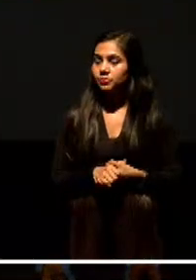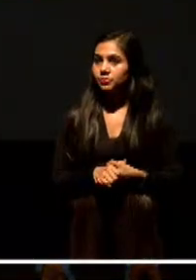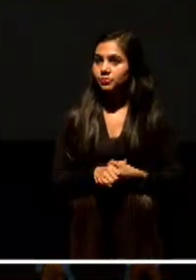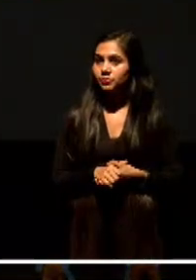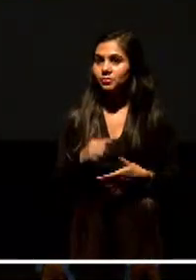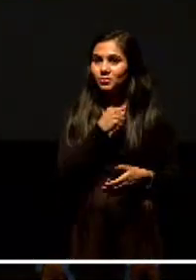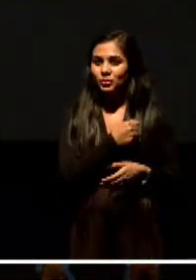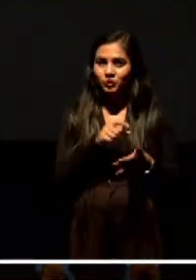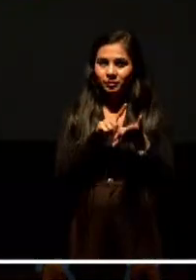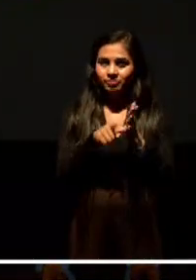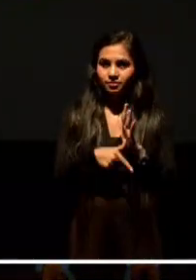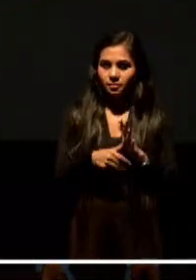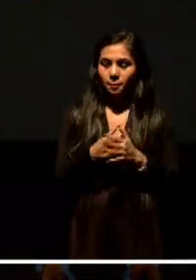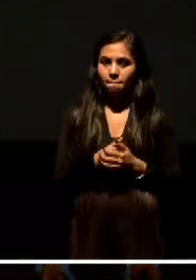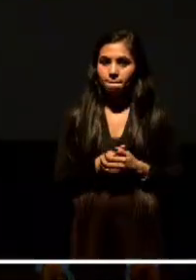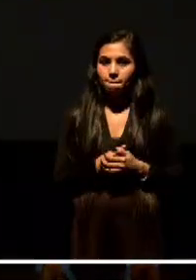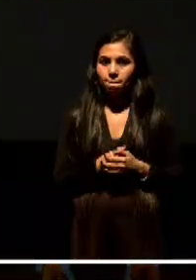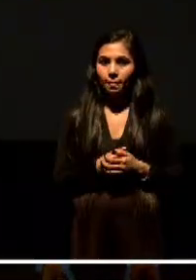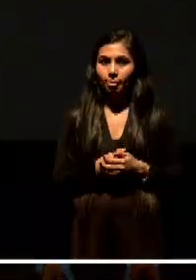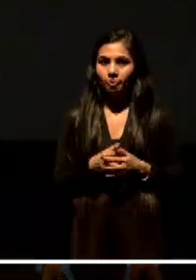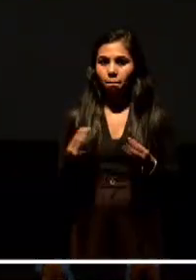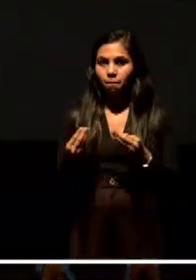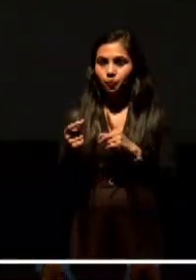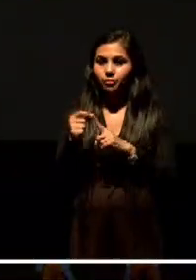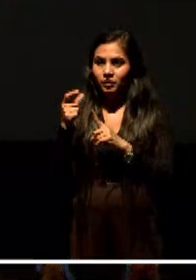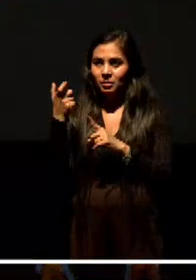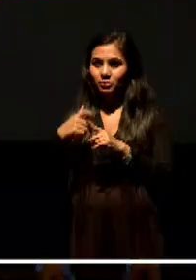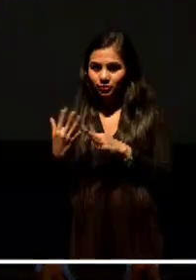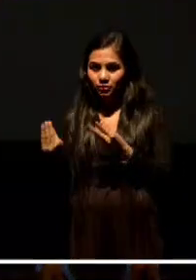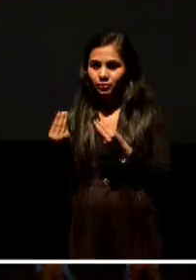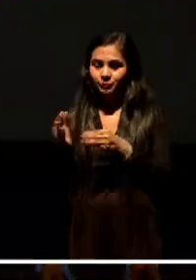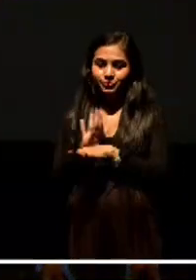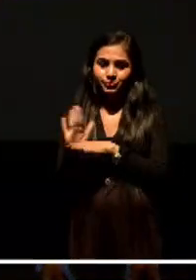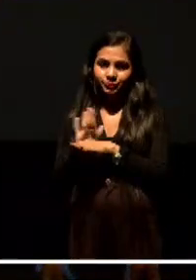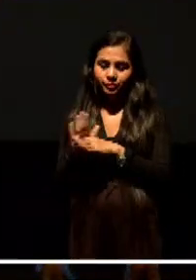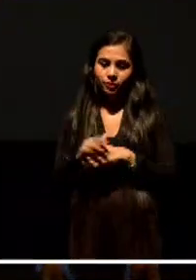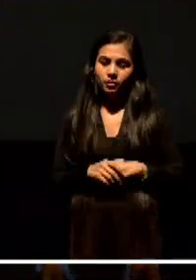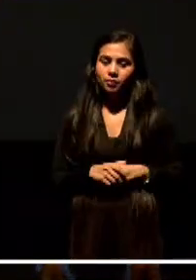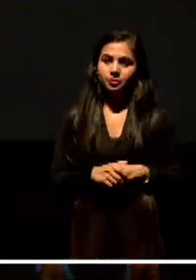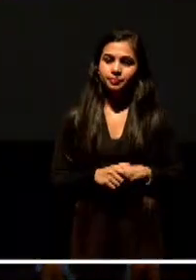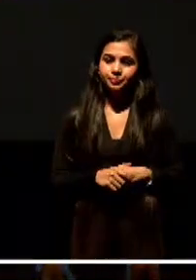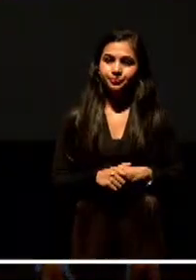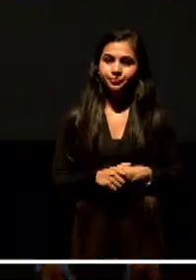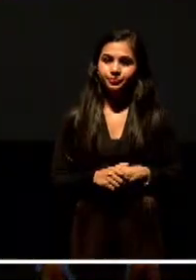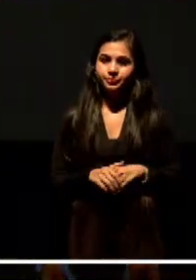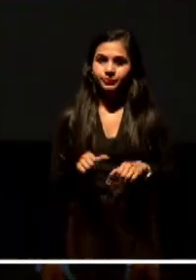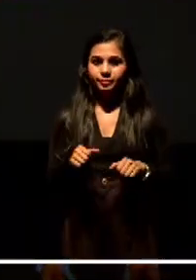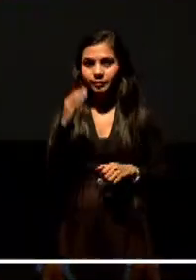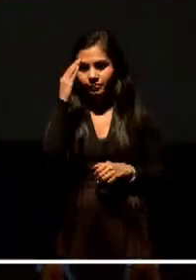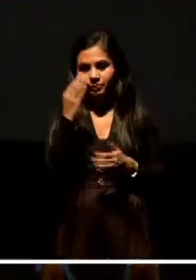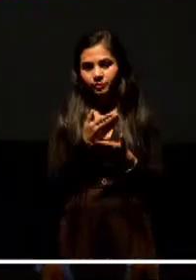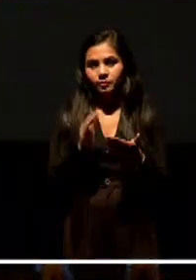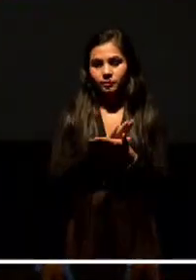for the delay. I got up something personal. Uh, yeah. So hello everyone. This is Honey